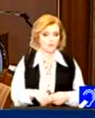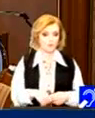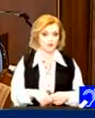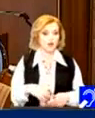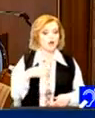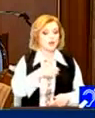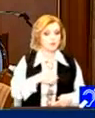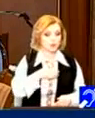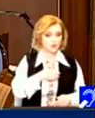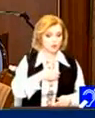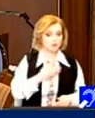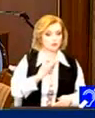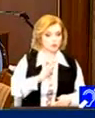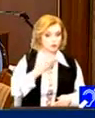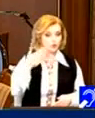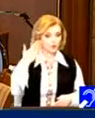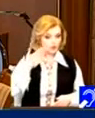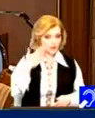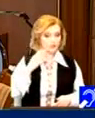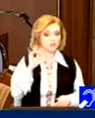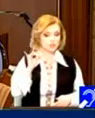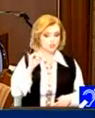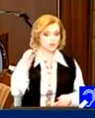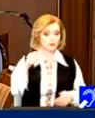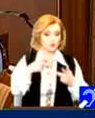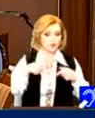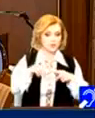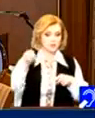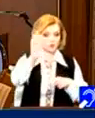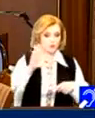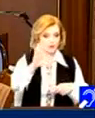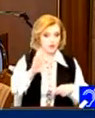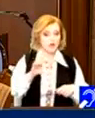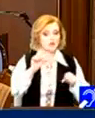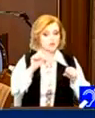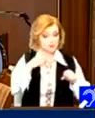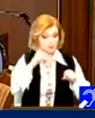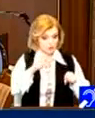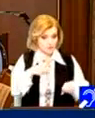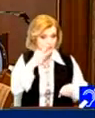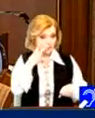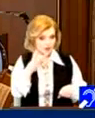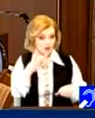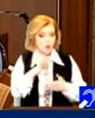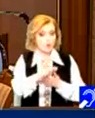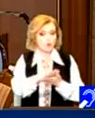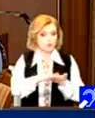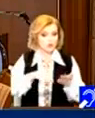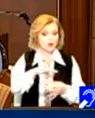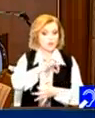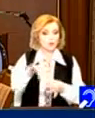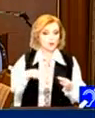pentru România și pentru Uniunea Europeană este să putem vedea o continuare a